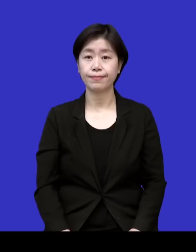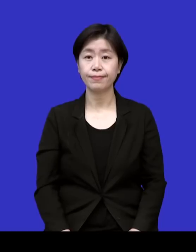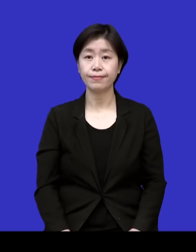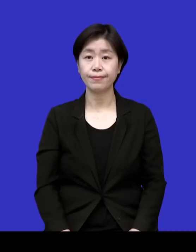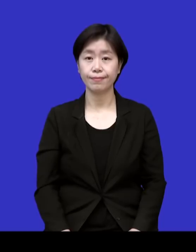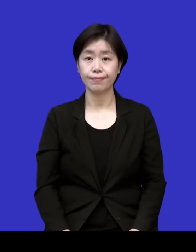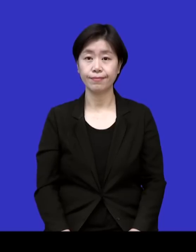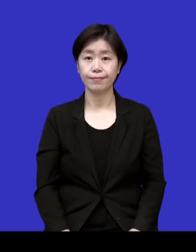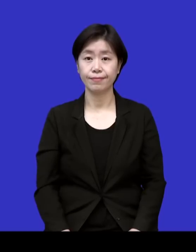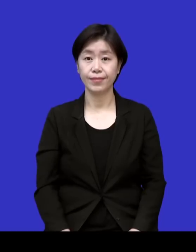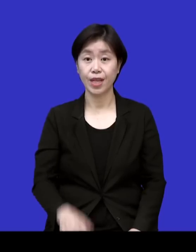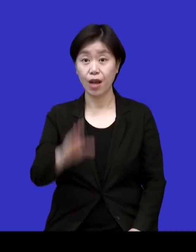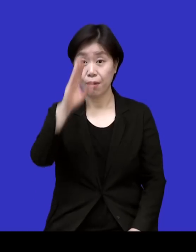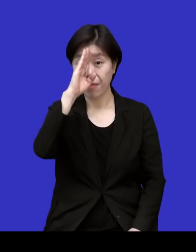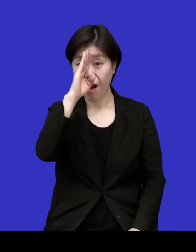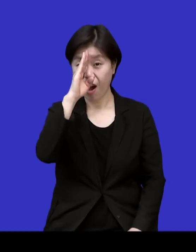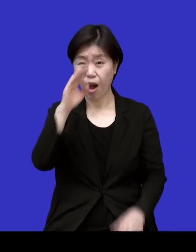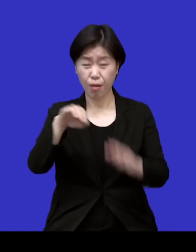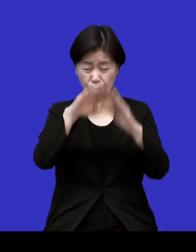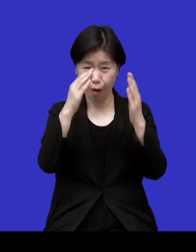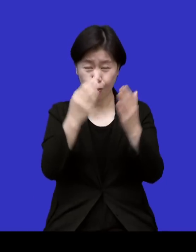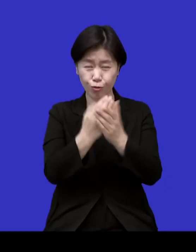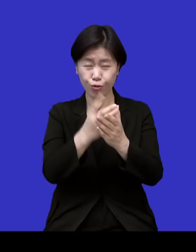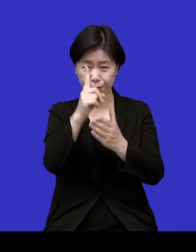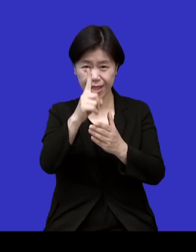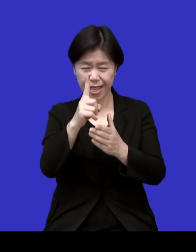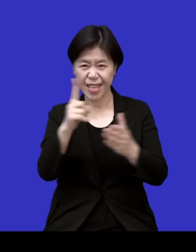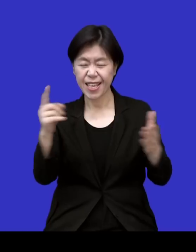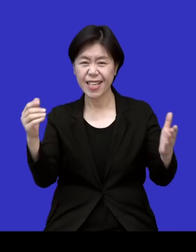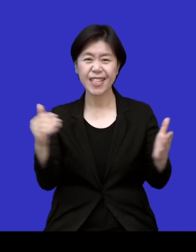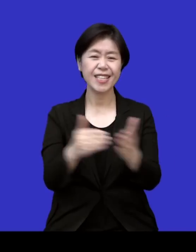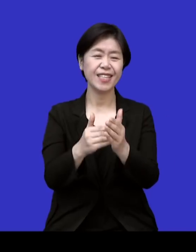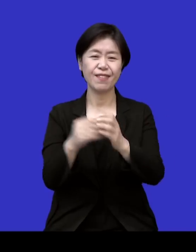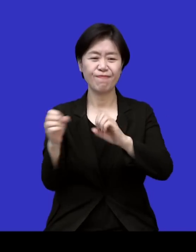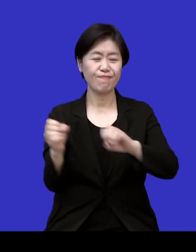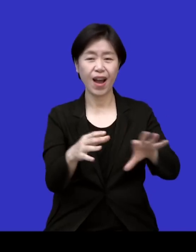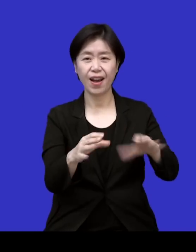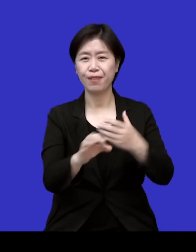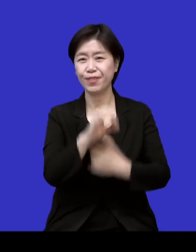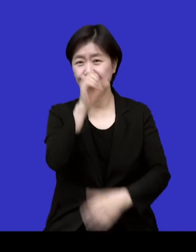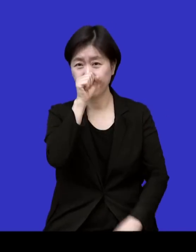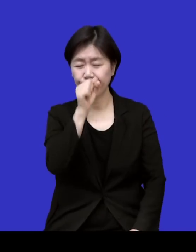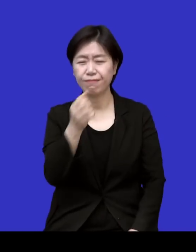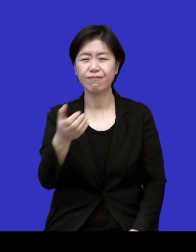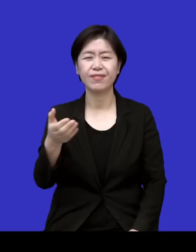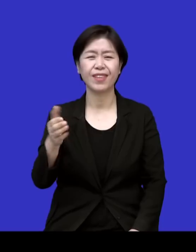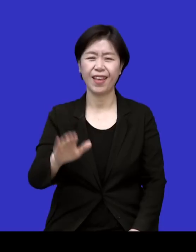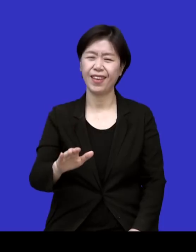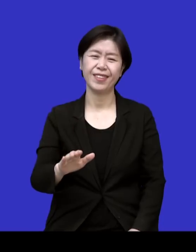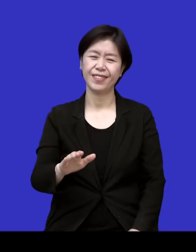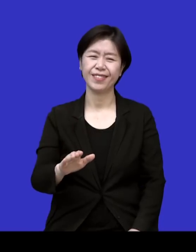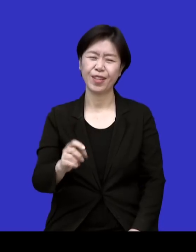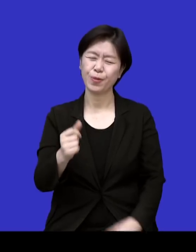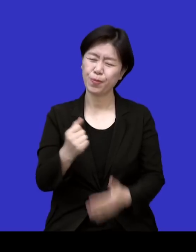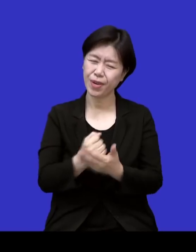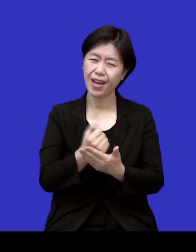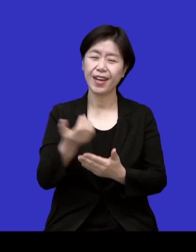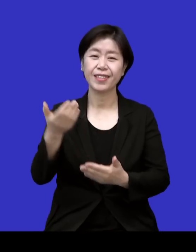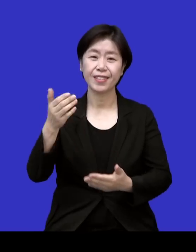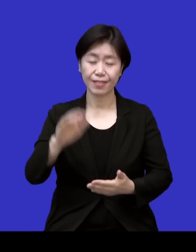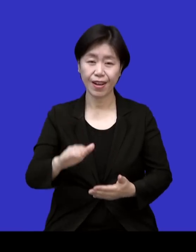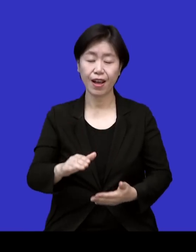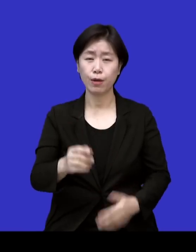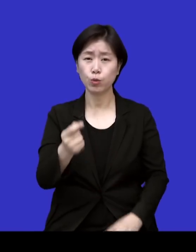탁 모든 거를 우울증을 다 가져가셨으면 좋았을 텐데. 네, 맞아요. 그럼에도 불구하고 조금씩 남아있던